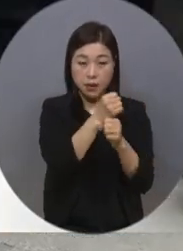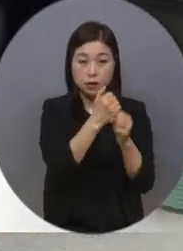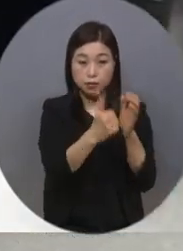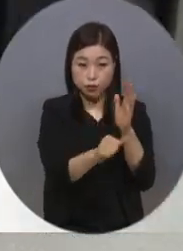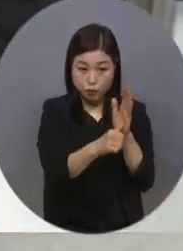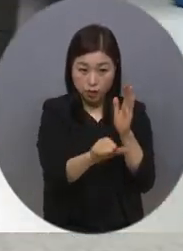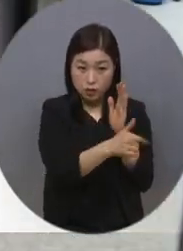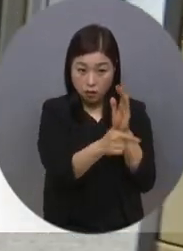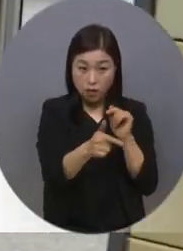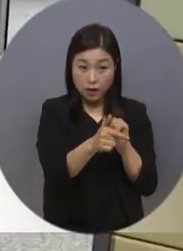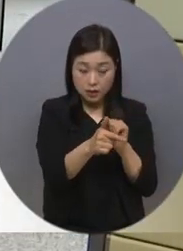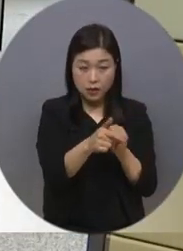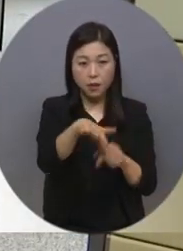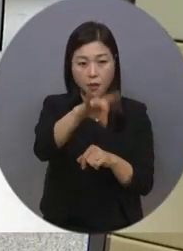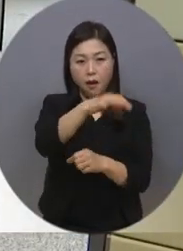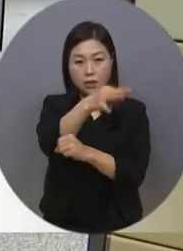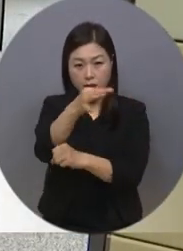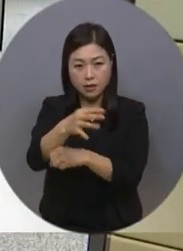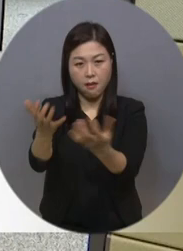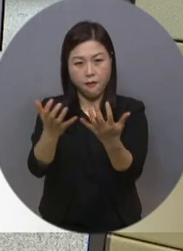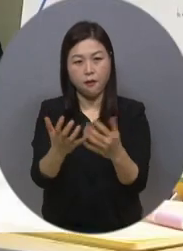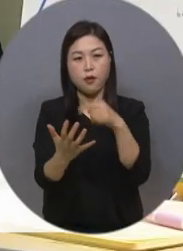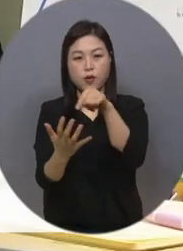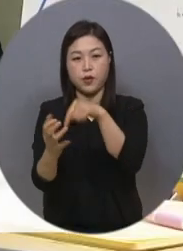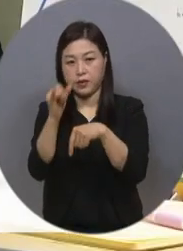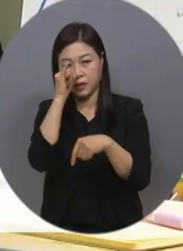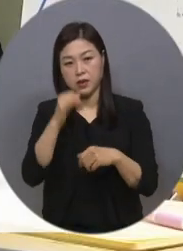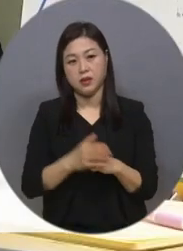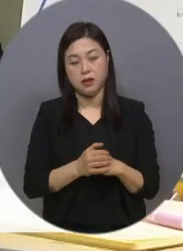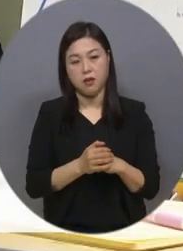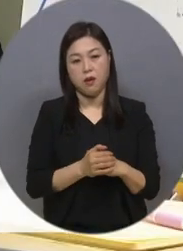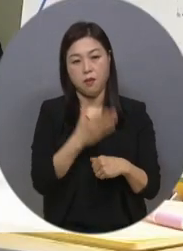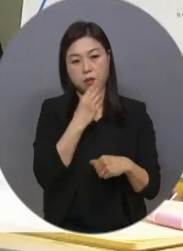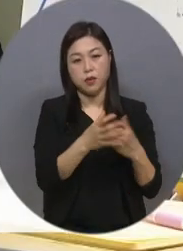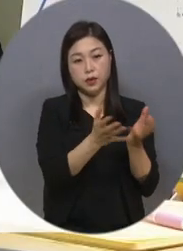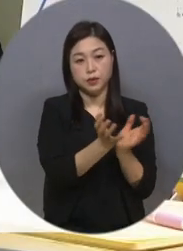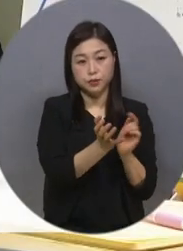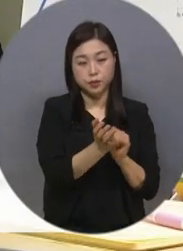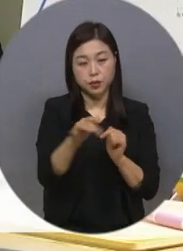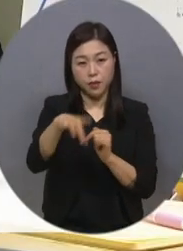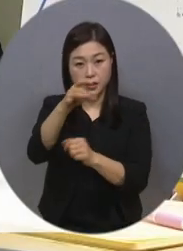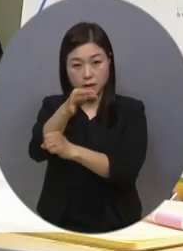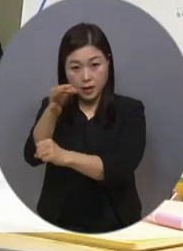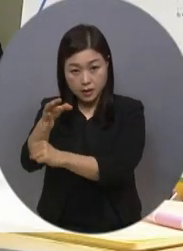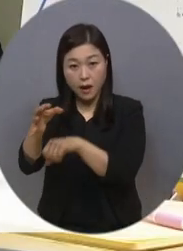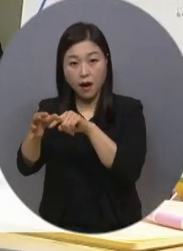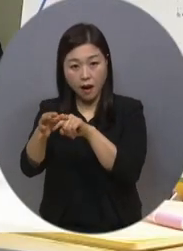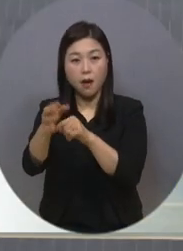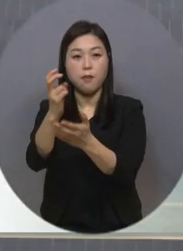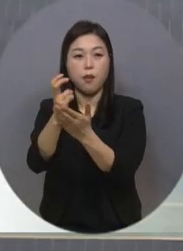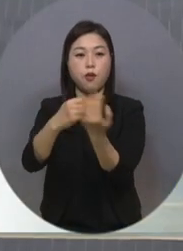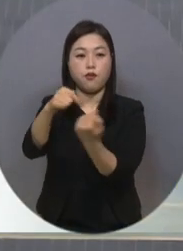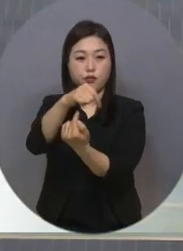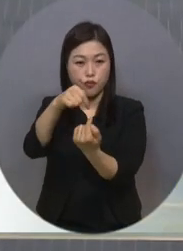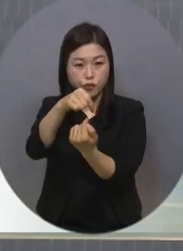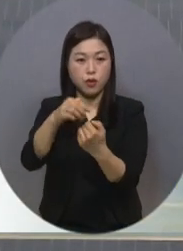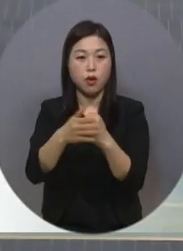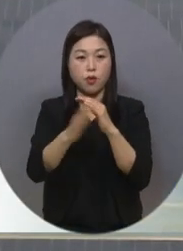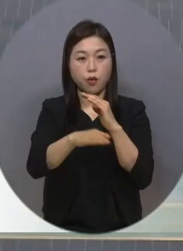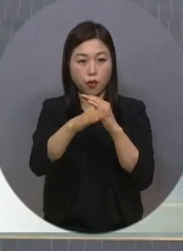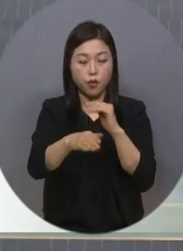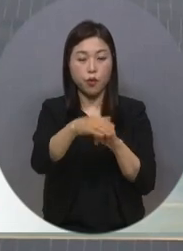교육을 시행한다고 밝혔습니다. 보건복지부는 우선구매 제도를 운영해 공공기관이 총 구매액의 1%